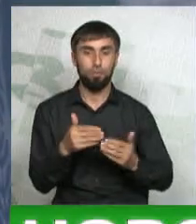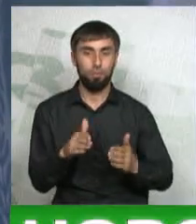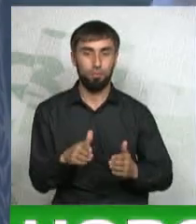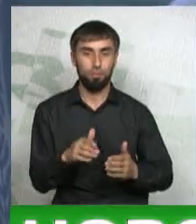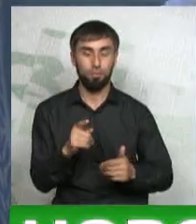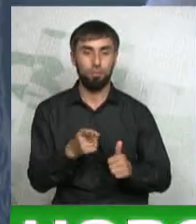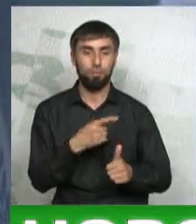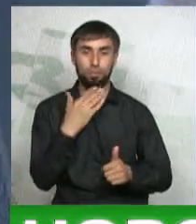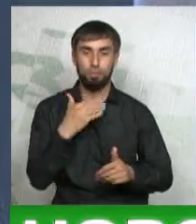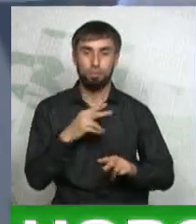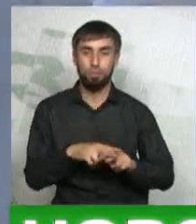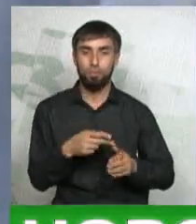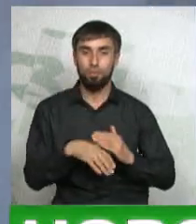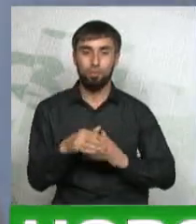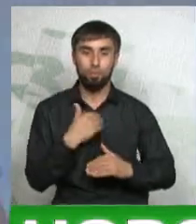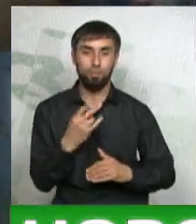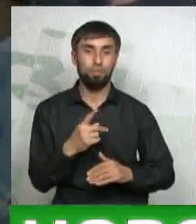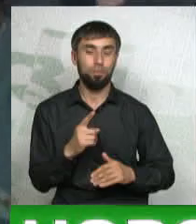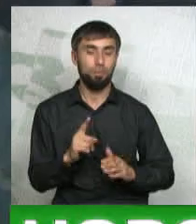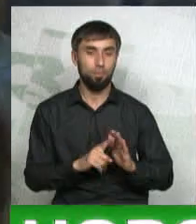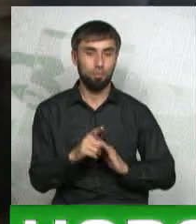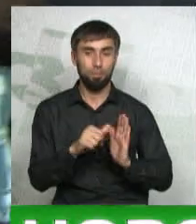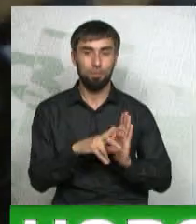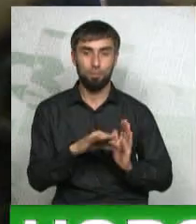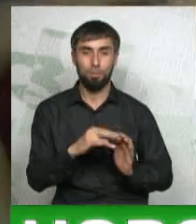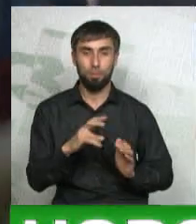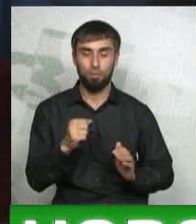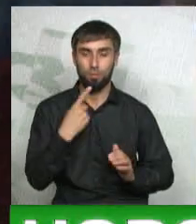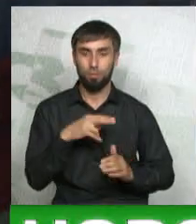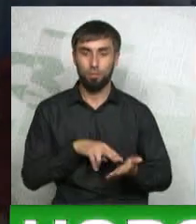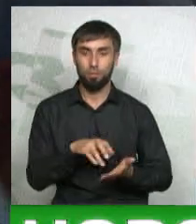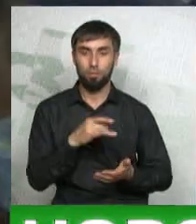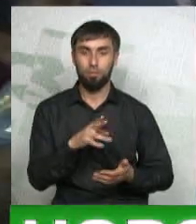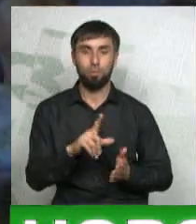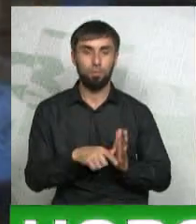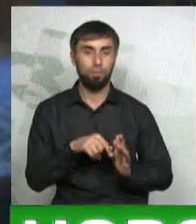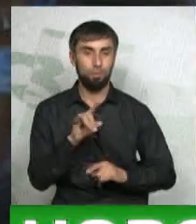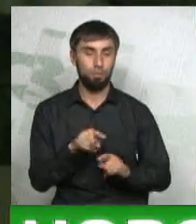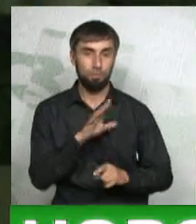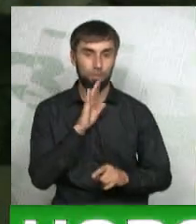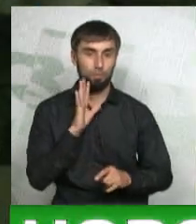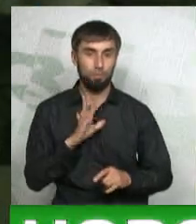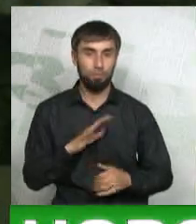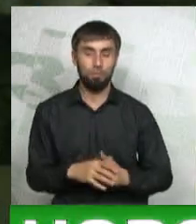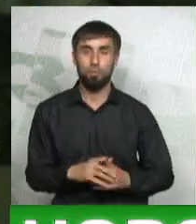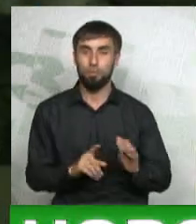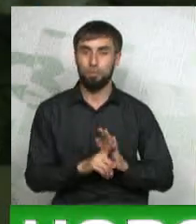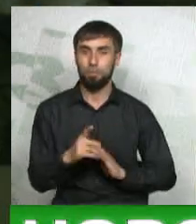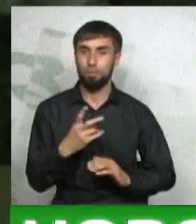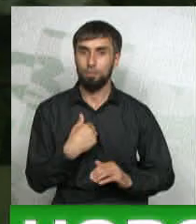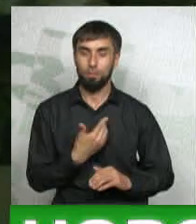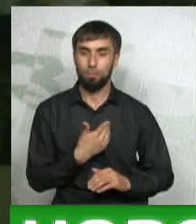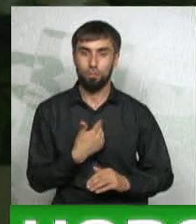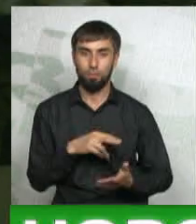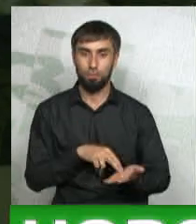они покидать не хотят. Хотя сначала, как признается 6-летняя Амина, пойти в садик ее долго уговаривала мама. Сначала я не хотела